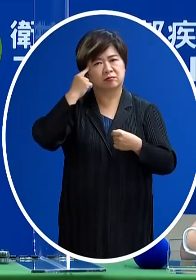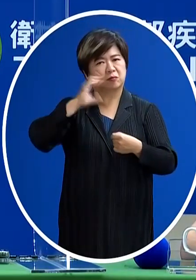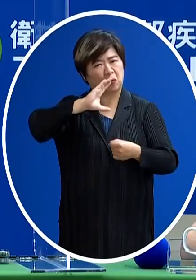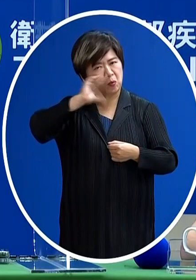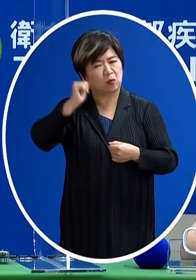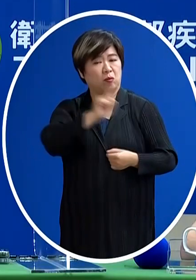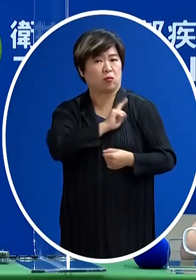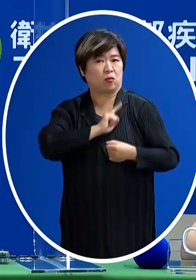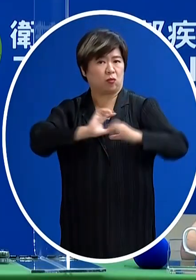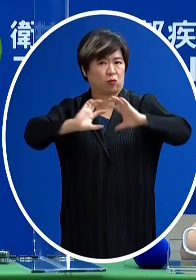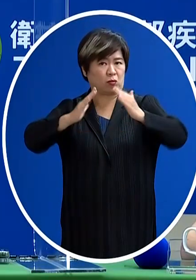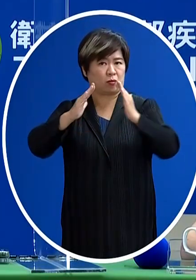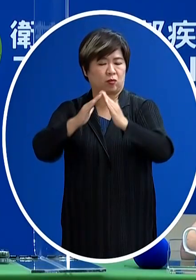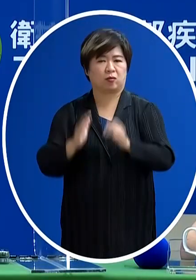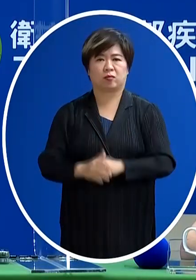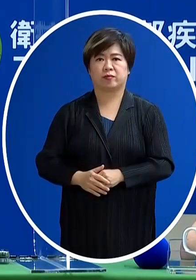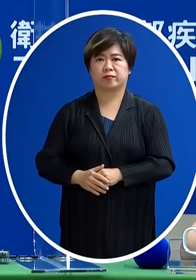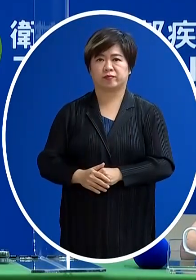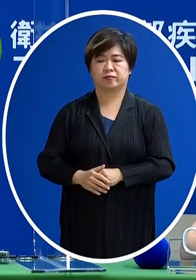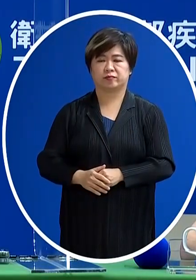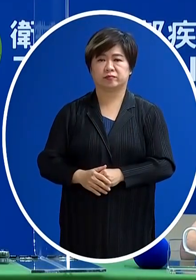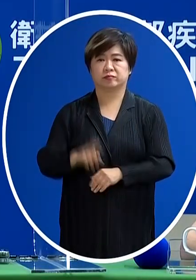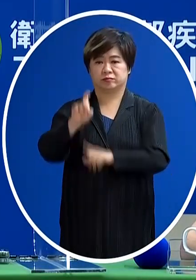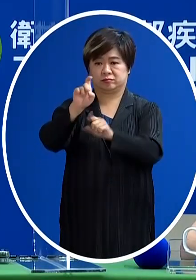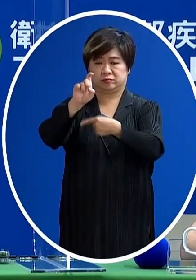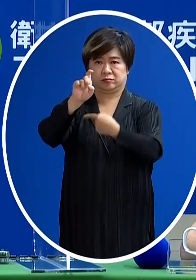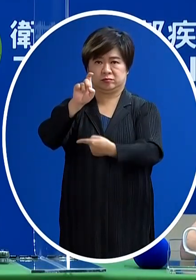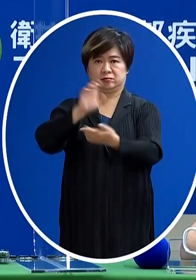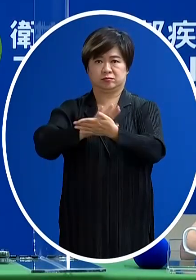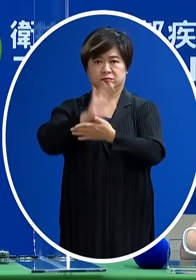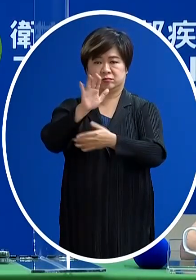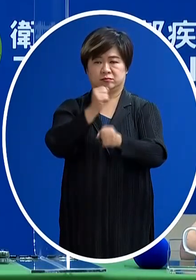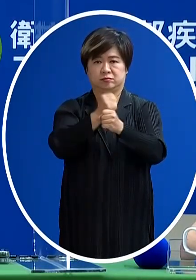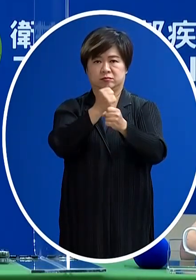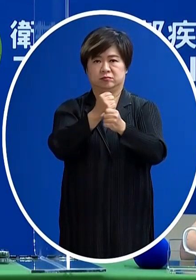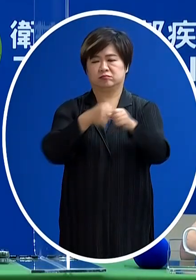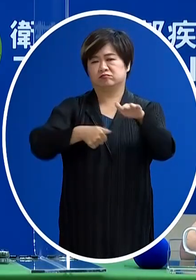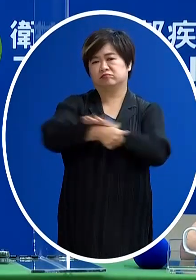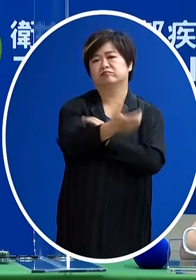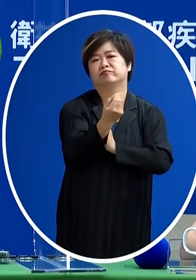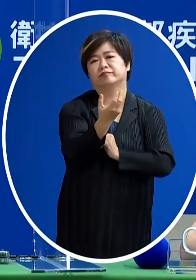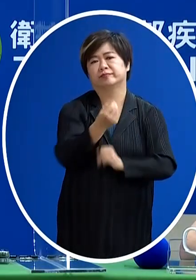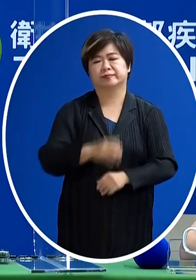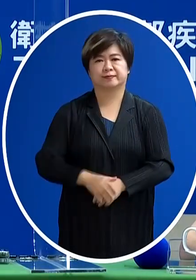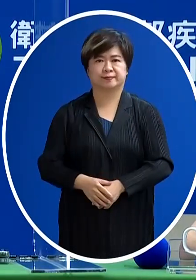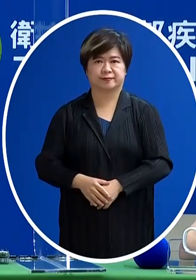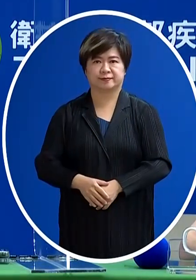所以他其实从10月1号开始就没有进入到职场去了。